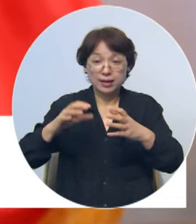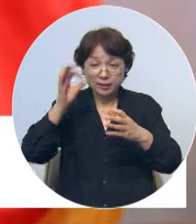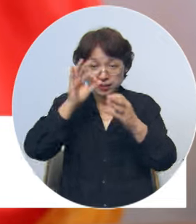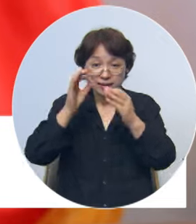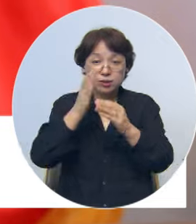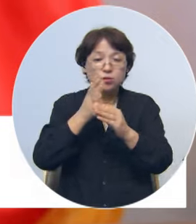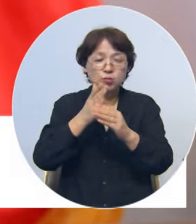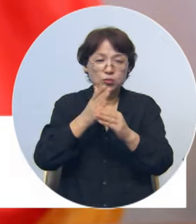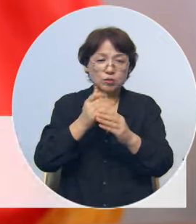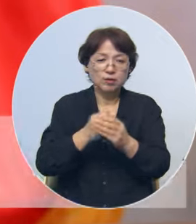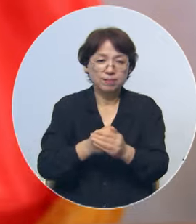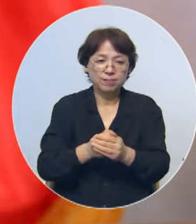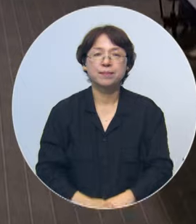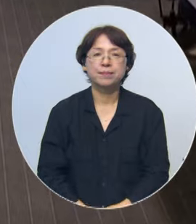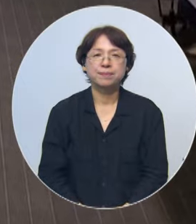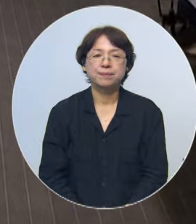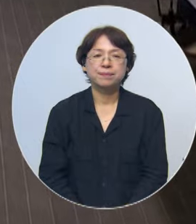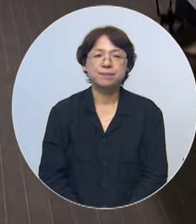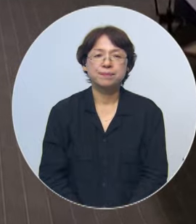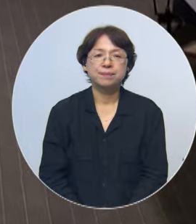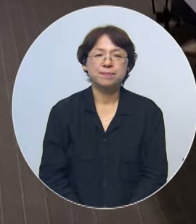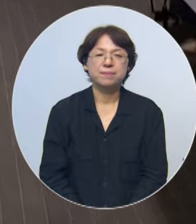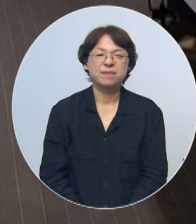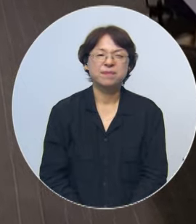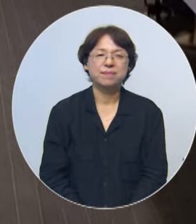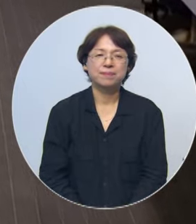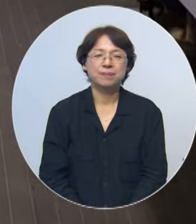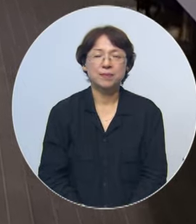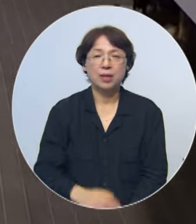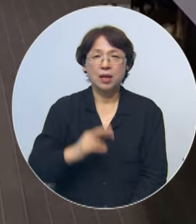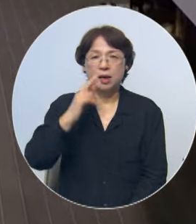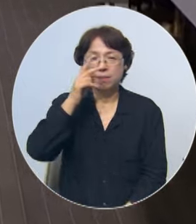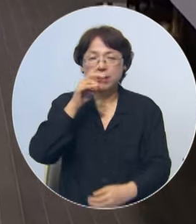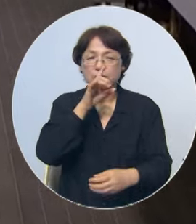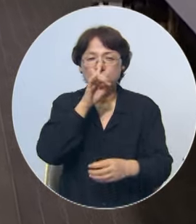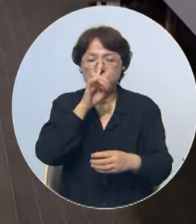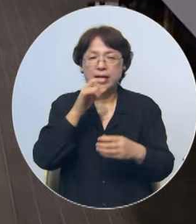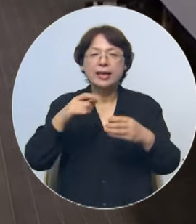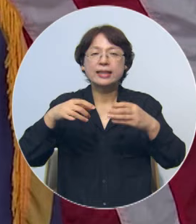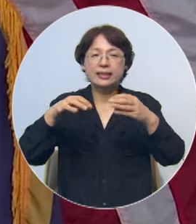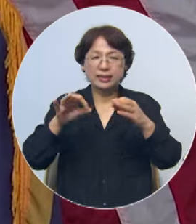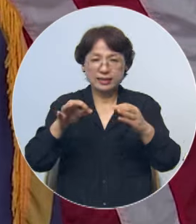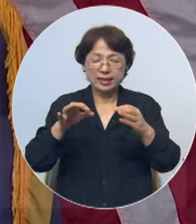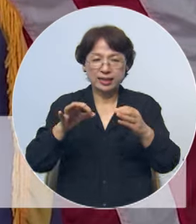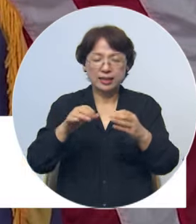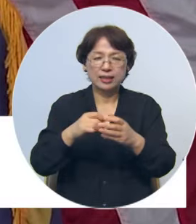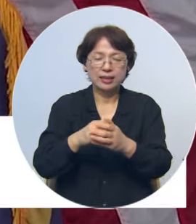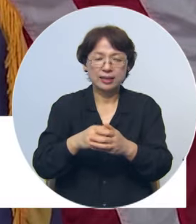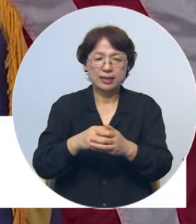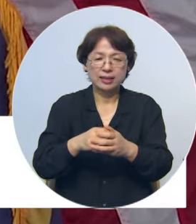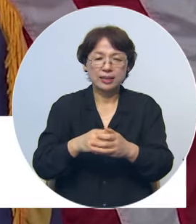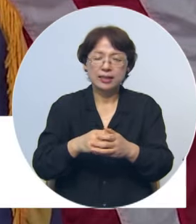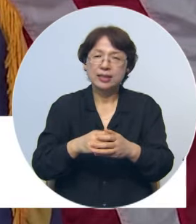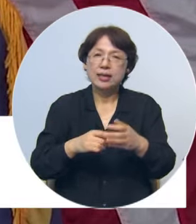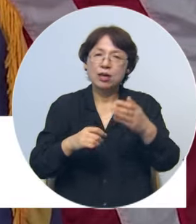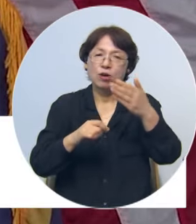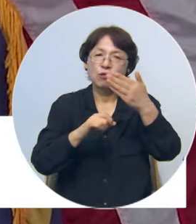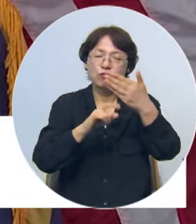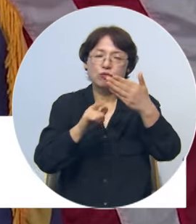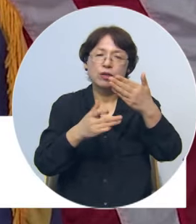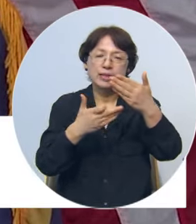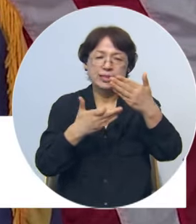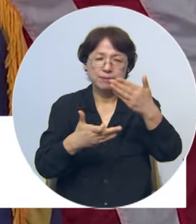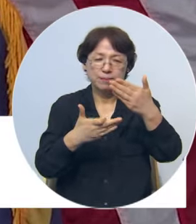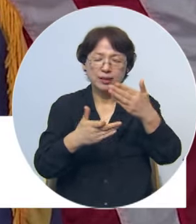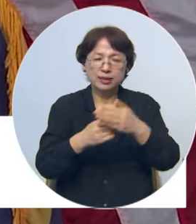products, you know, we are seeking cooperation. 미 중앙은행인 연방준비제도가 현지 시간으로 18일 이틀간의